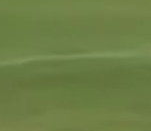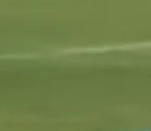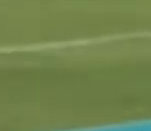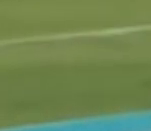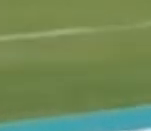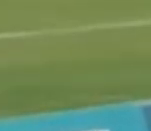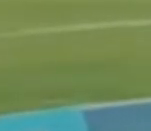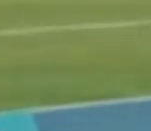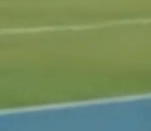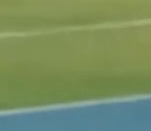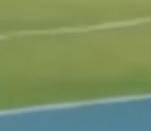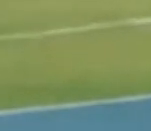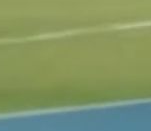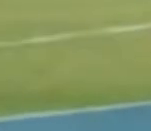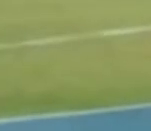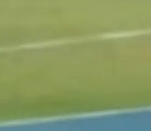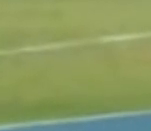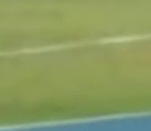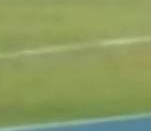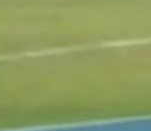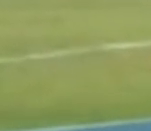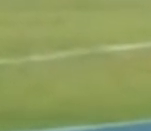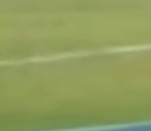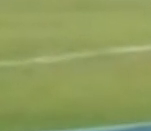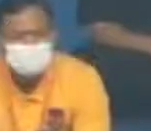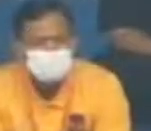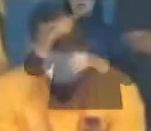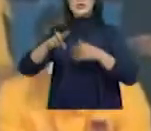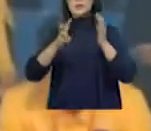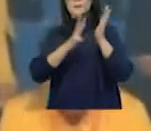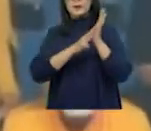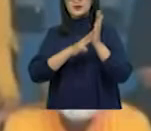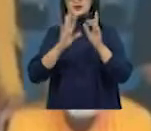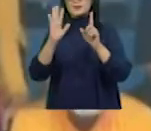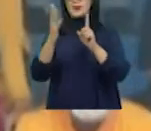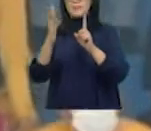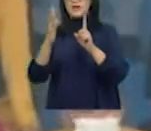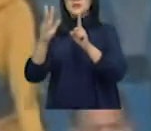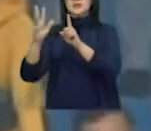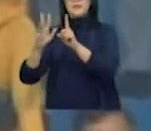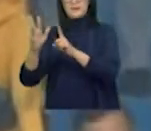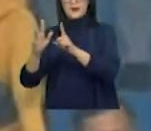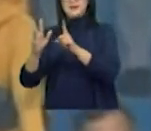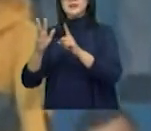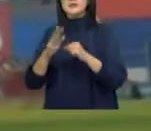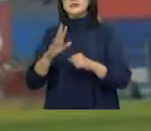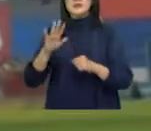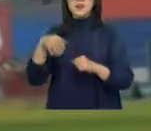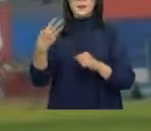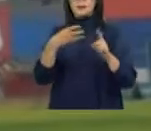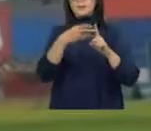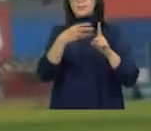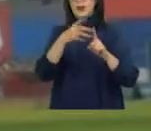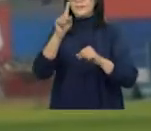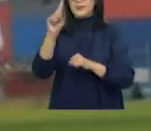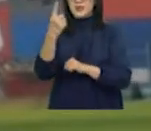Cahyana mencetak 3 gol pada menit ke-11, 15, dan 19. Hingga turun minum babak pertama, skor